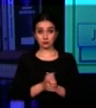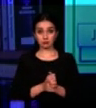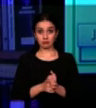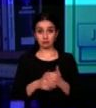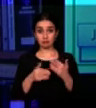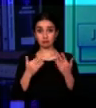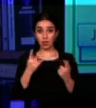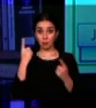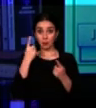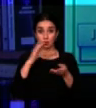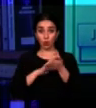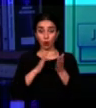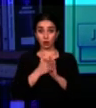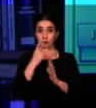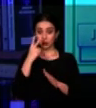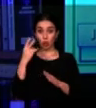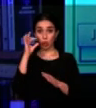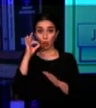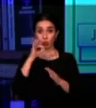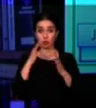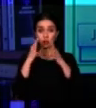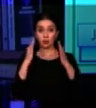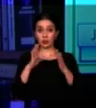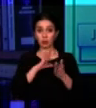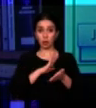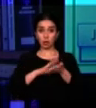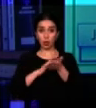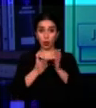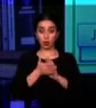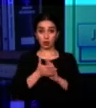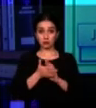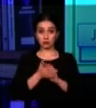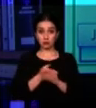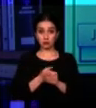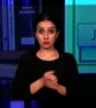Демай, бренчи холят на курелик. Нульдан кетта бульян холят.